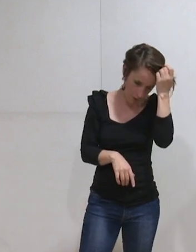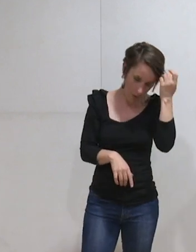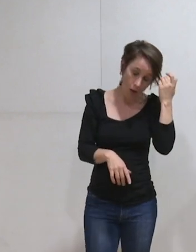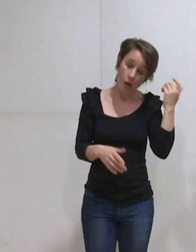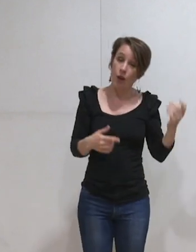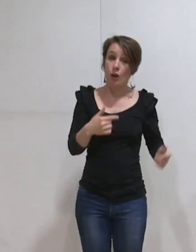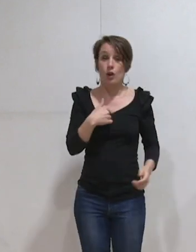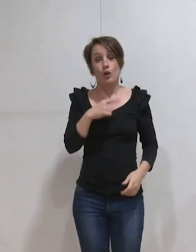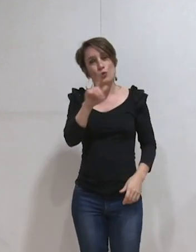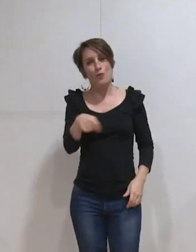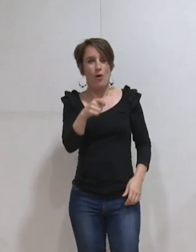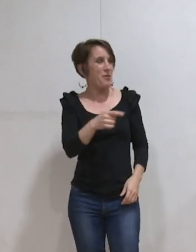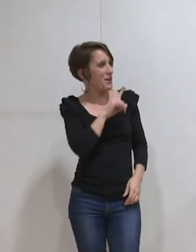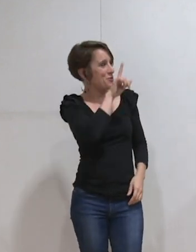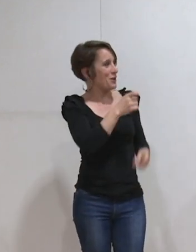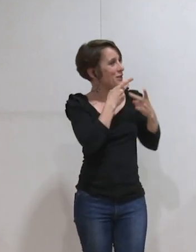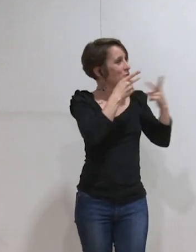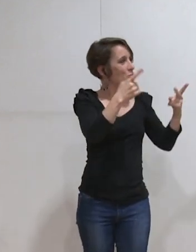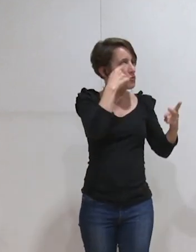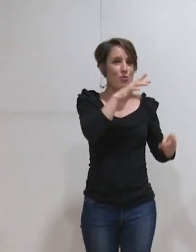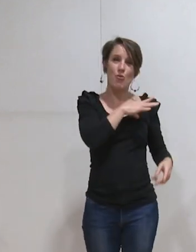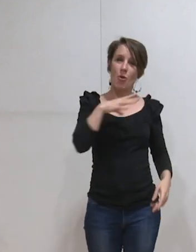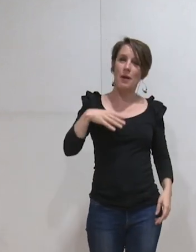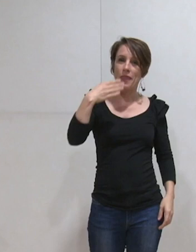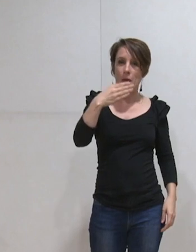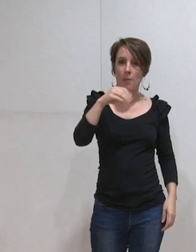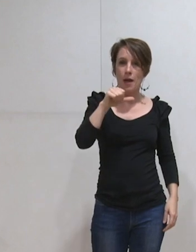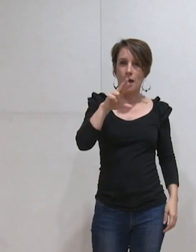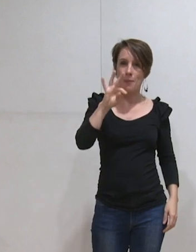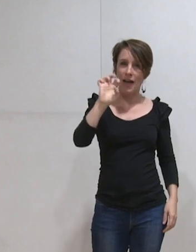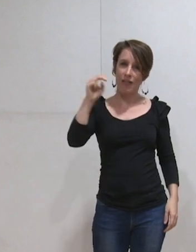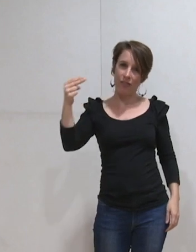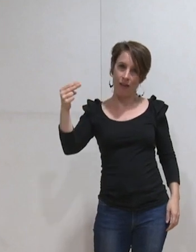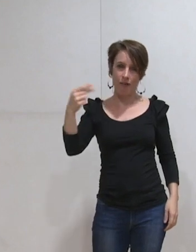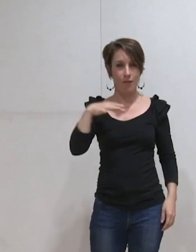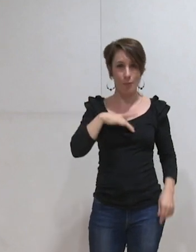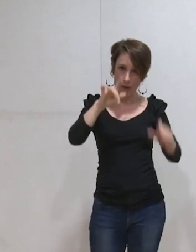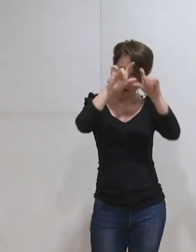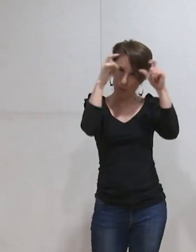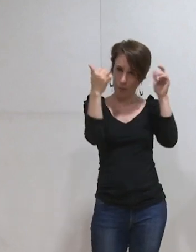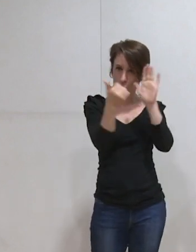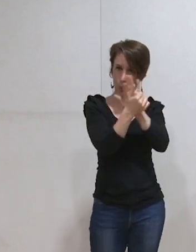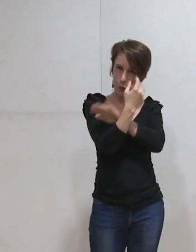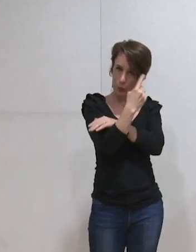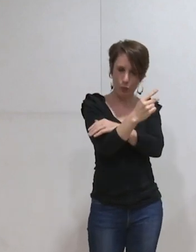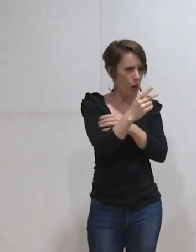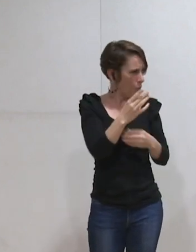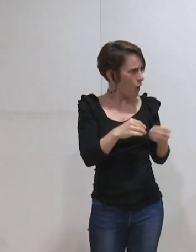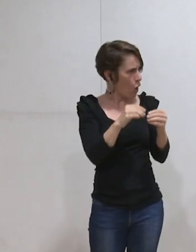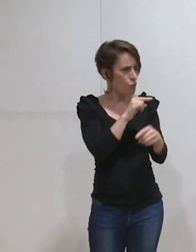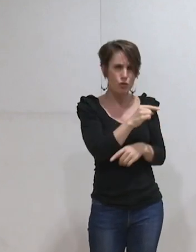madame Martin à la fois à travers la délégation qu'elle exerce et parce qu'elle connaît bien je